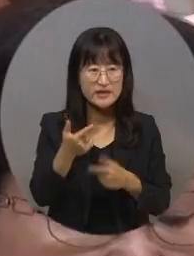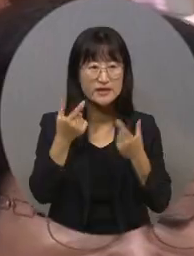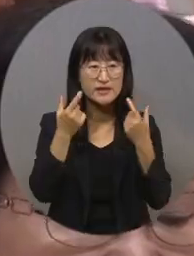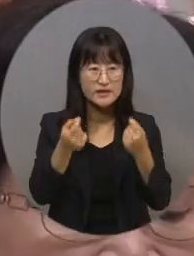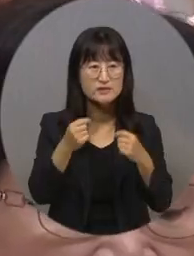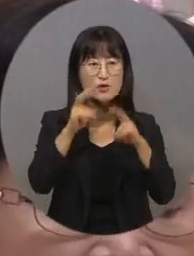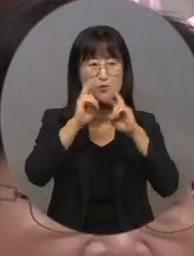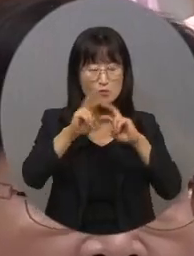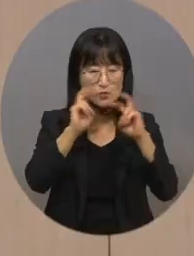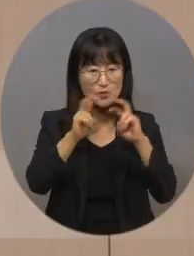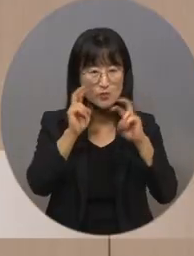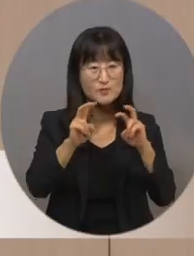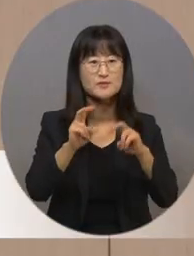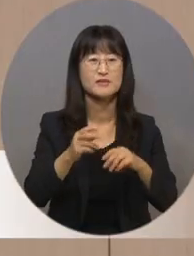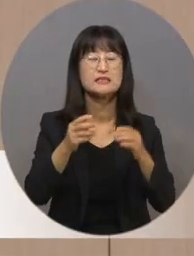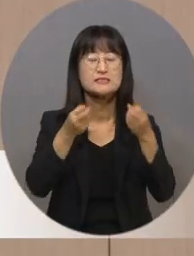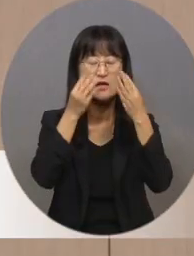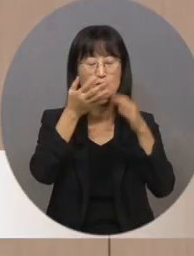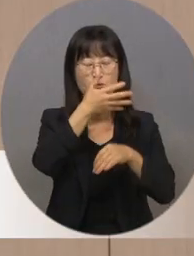꿈의 시작을 알렸습니다